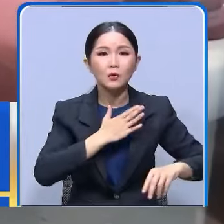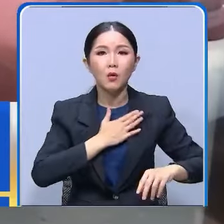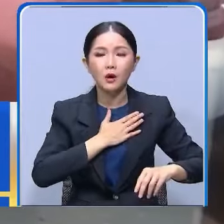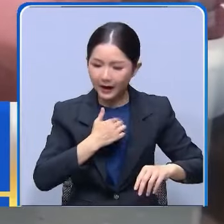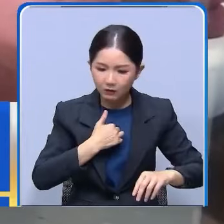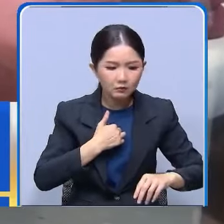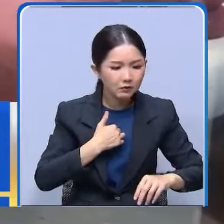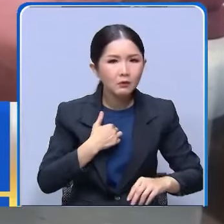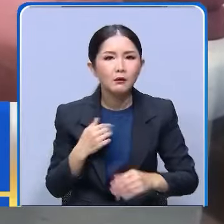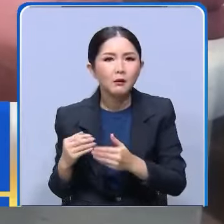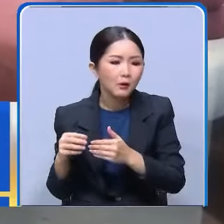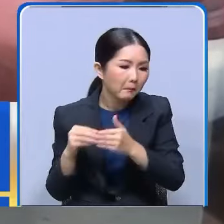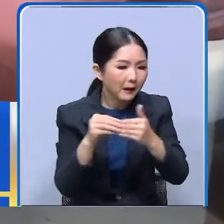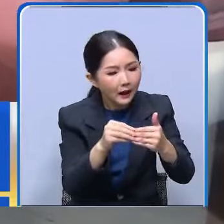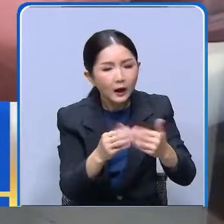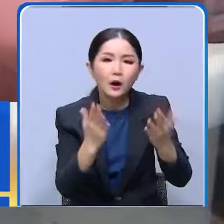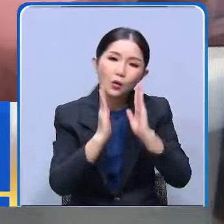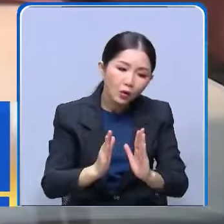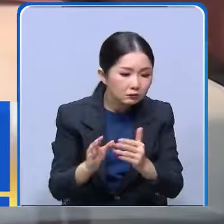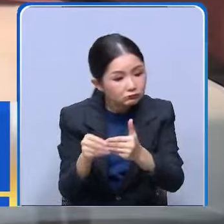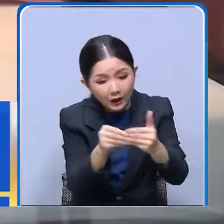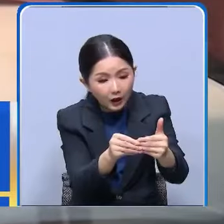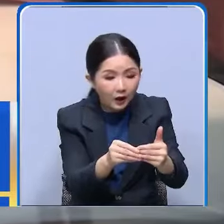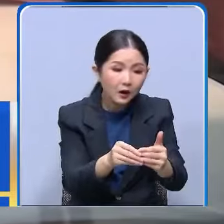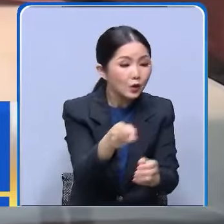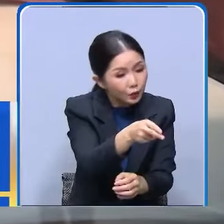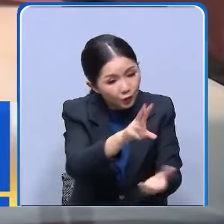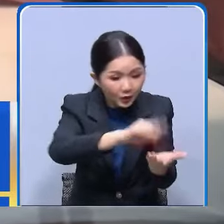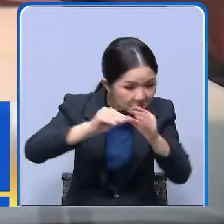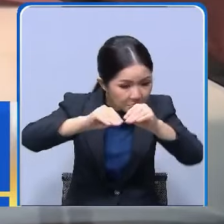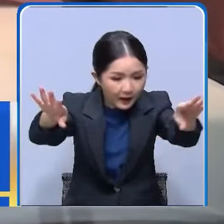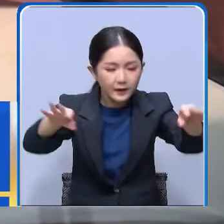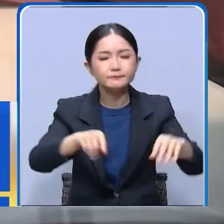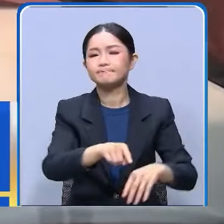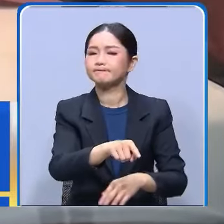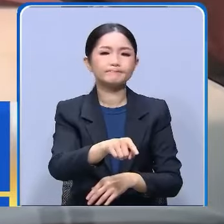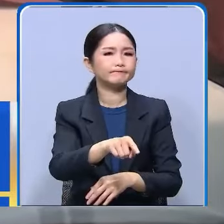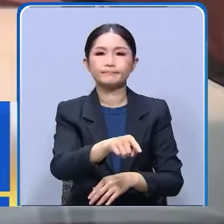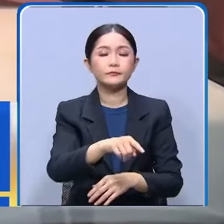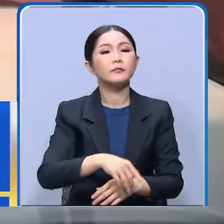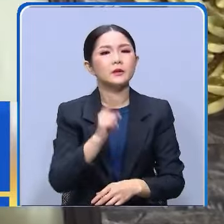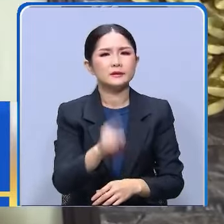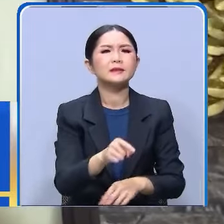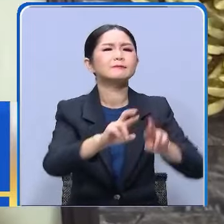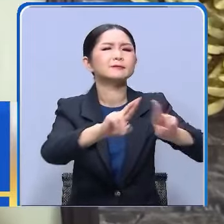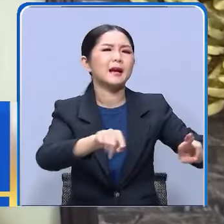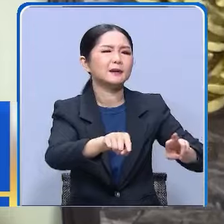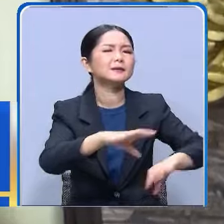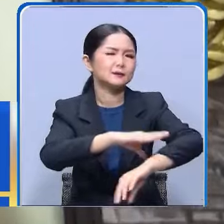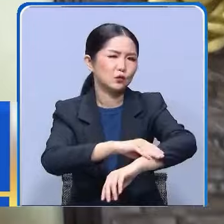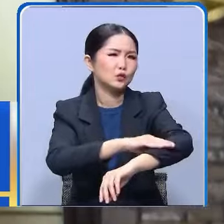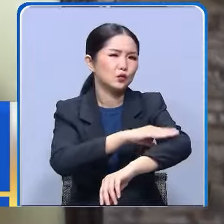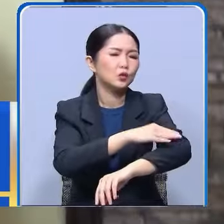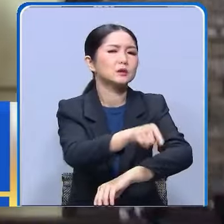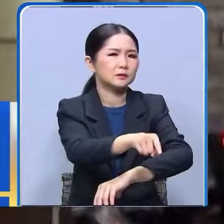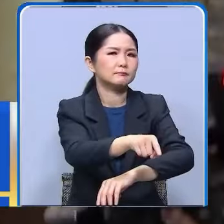องต้นเจ้าหน้าที่ได้แจ้งข้อหากับเจ้าของร้านสปาดังกล่าวฐานความผิดประกอบกิจการสถานประกอบการเพื่อสุขภาพเกี่ยวกับเรื่องนวด